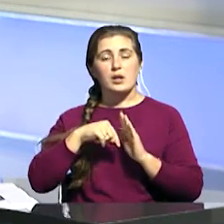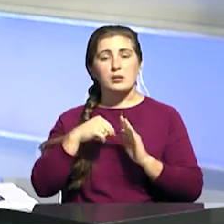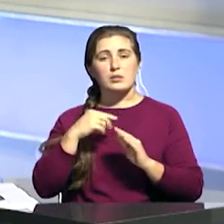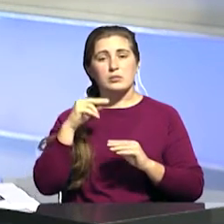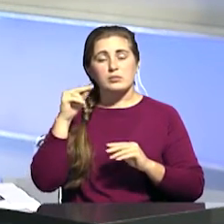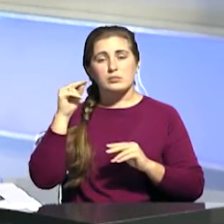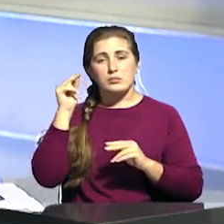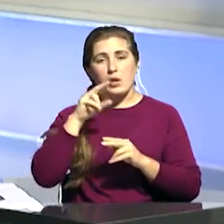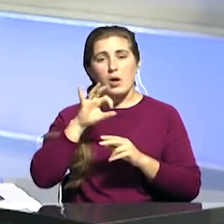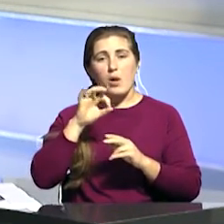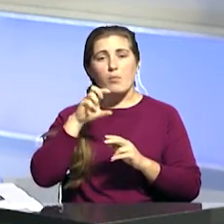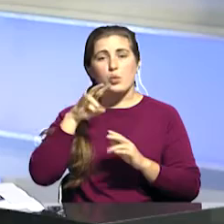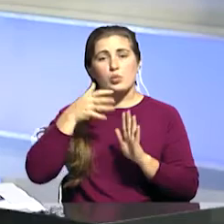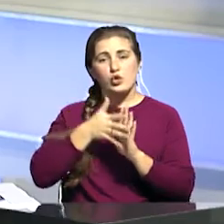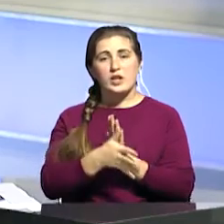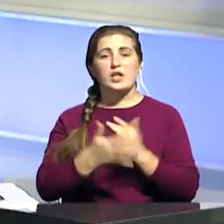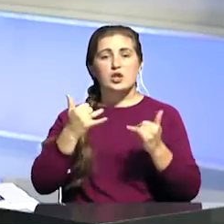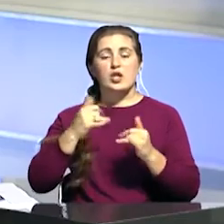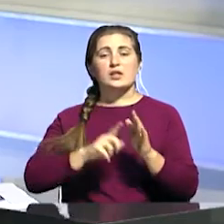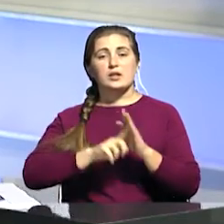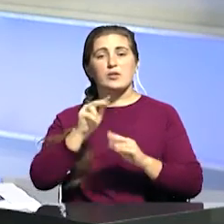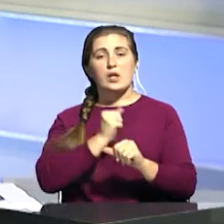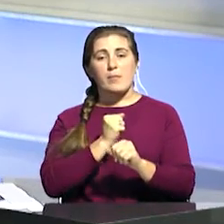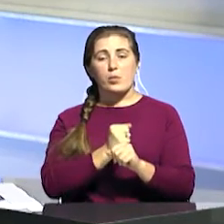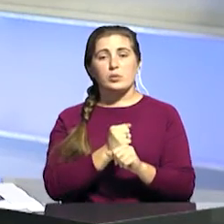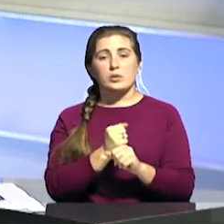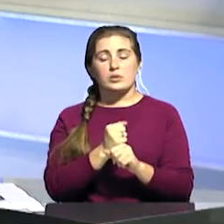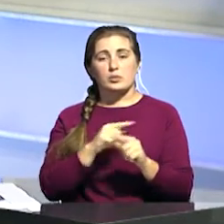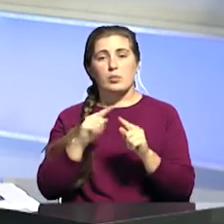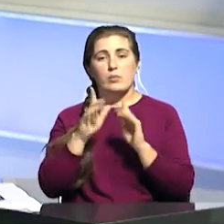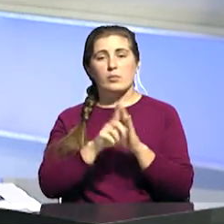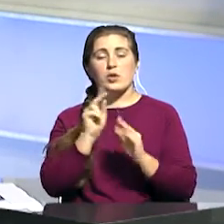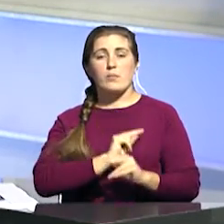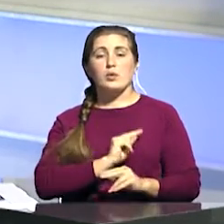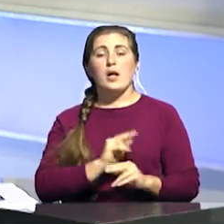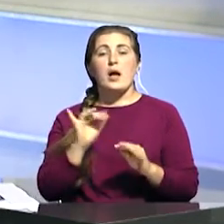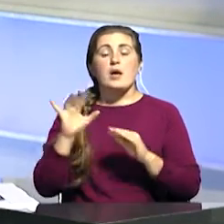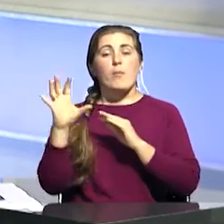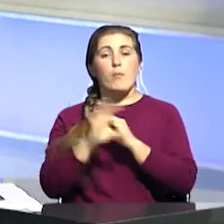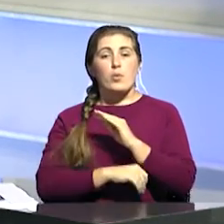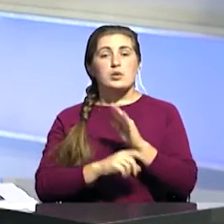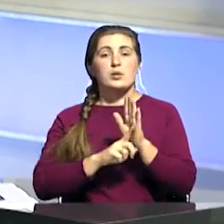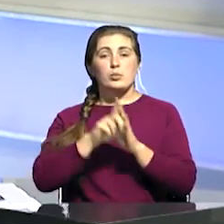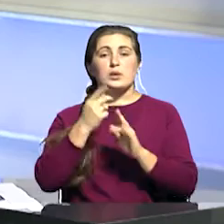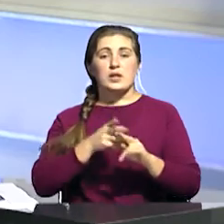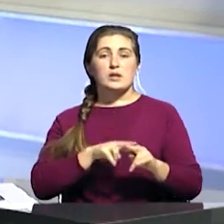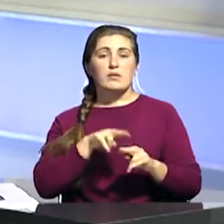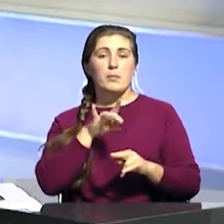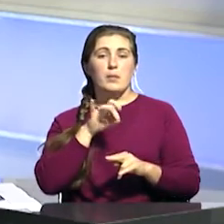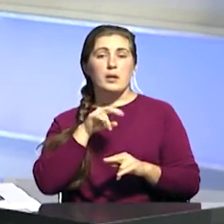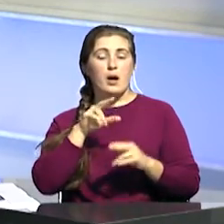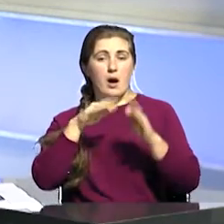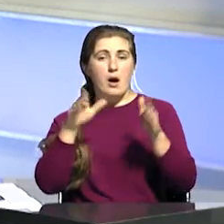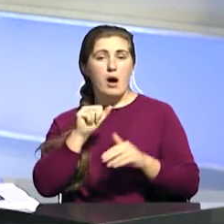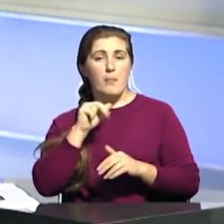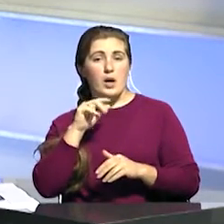идут работы о его установлении и пуске в работу. И, соответственно, после пуска этого